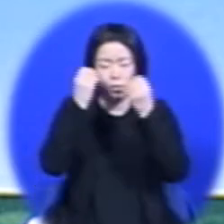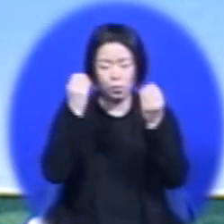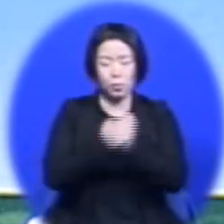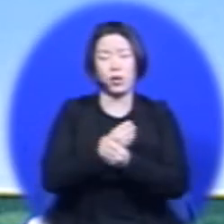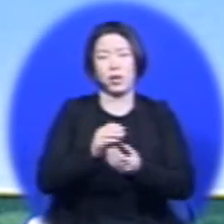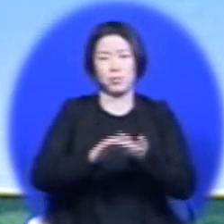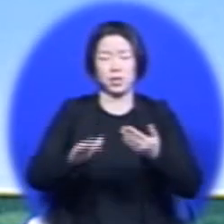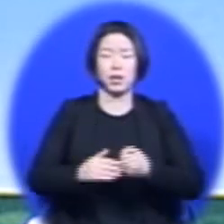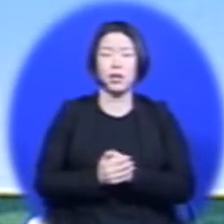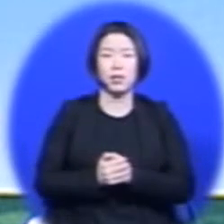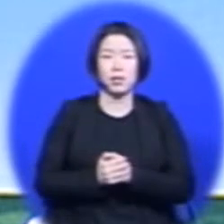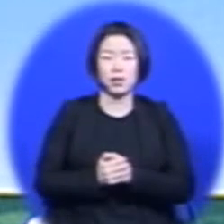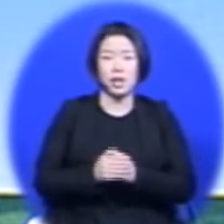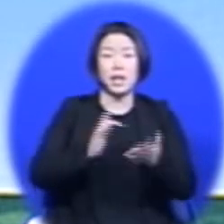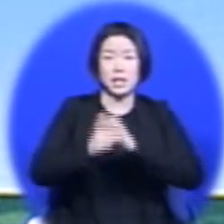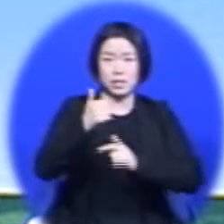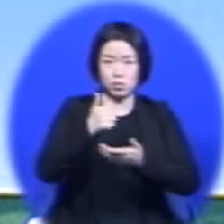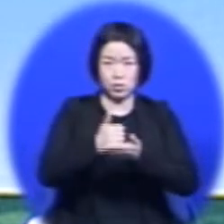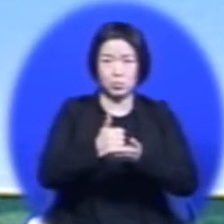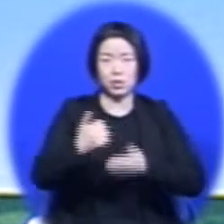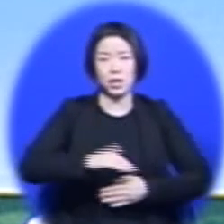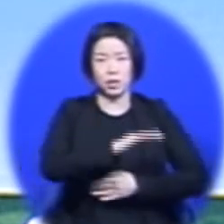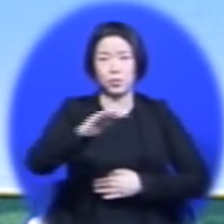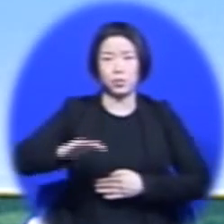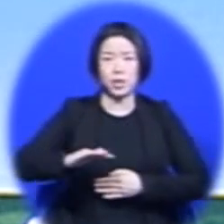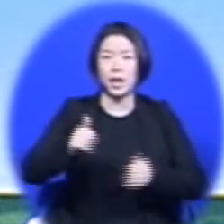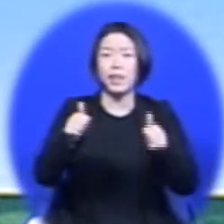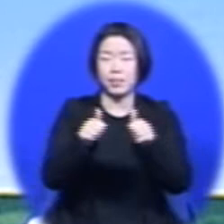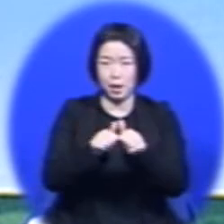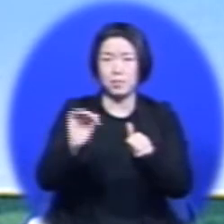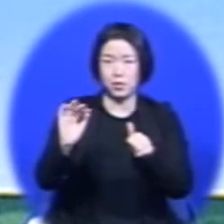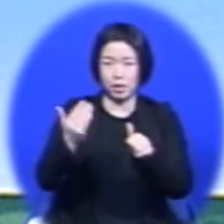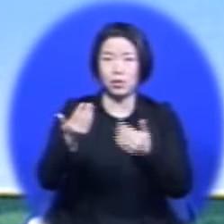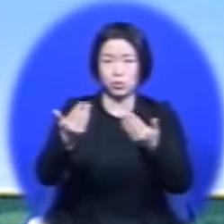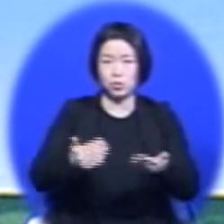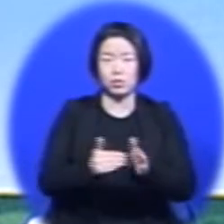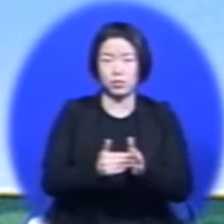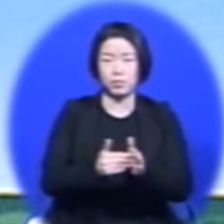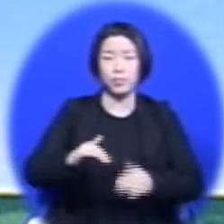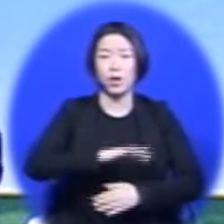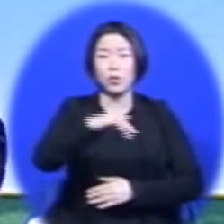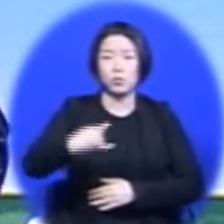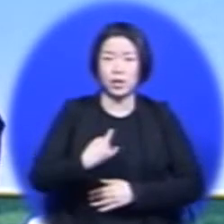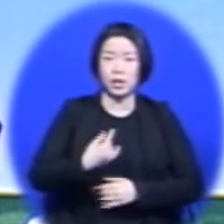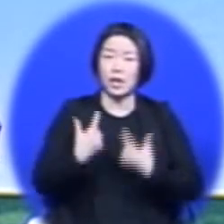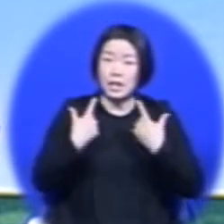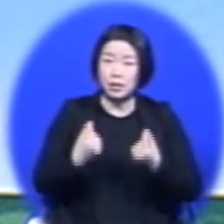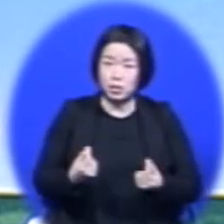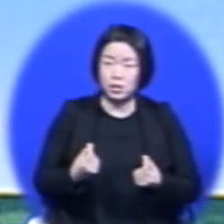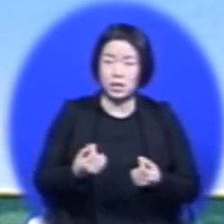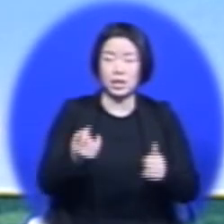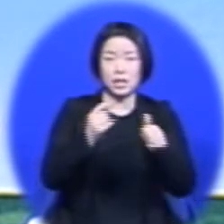오해입니다. 예수님은 우리의 남편이 되어 주셨습니다. 그 말은 우리에게 여전히 남편이 있다는